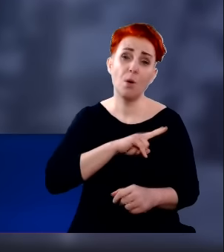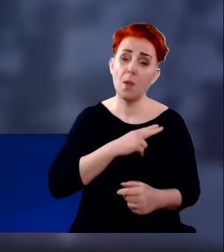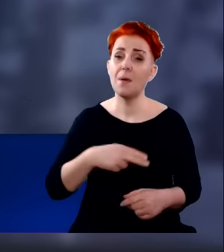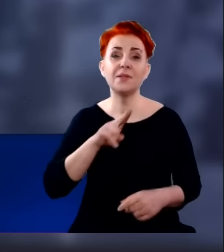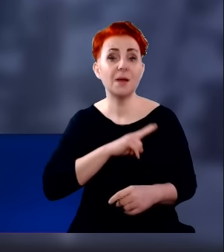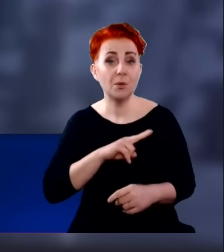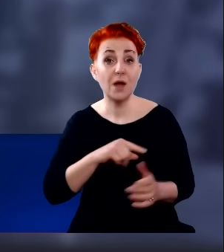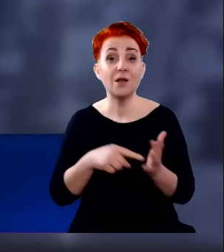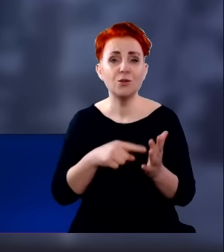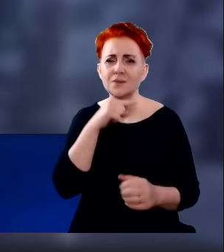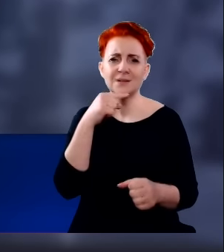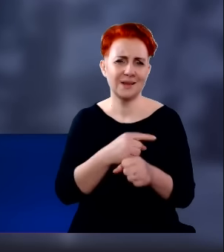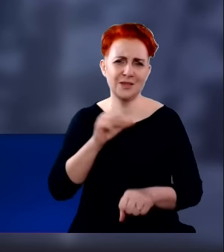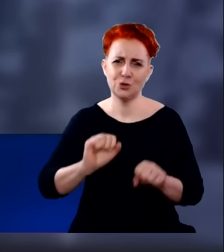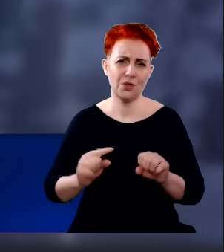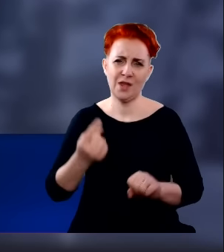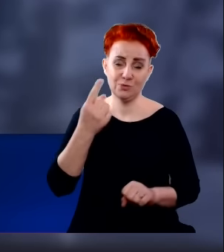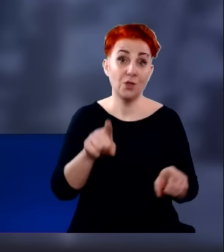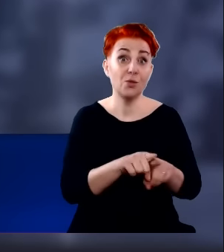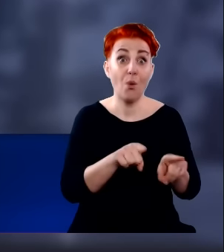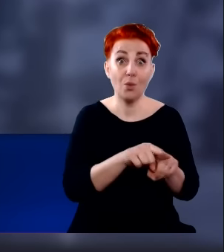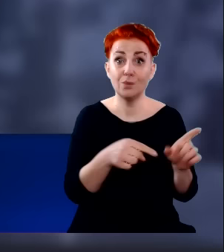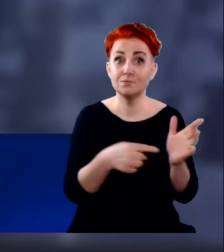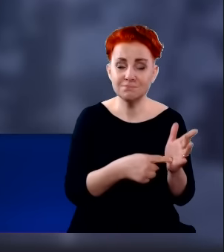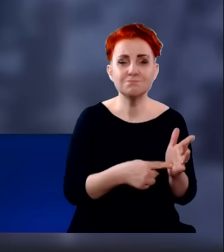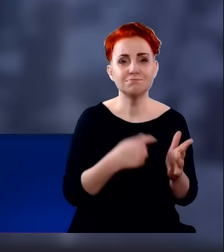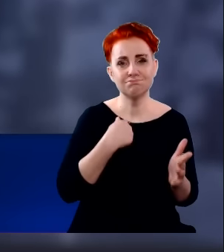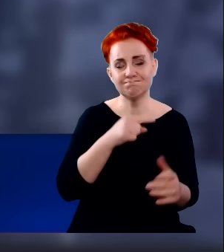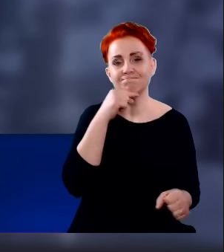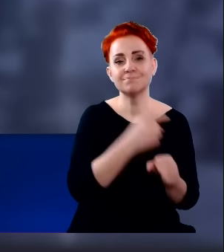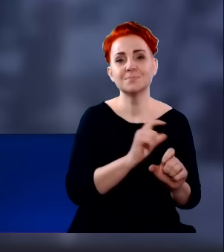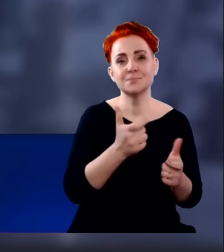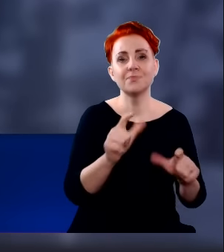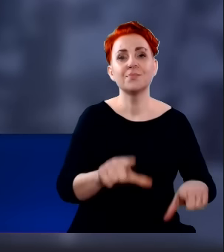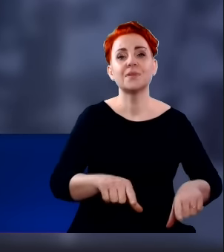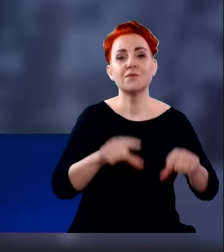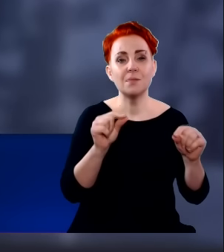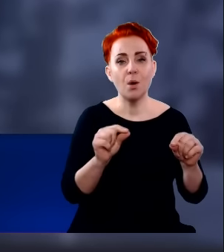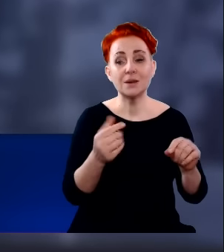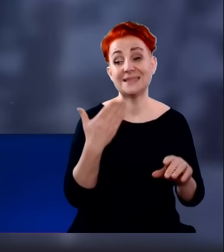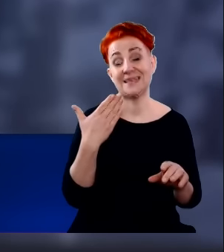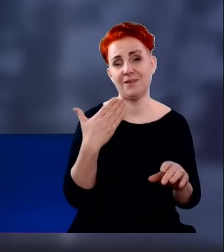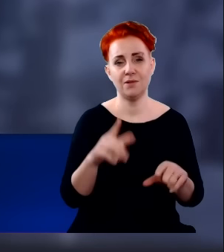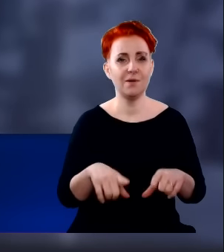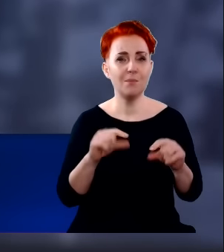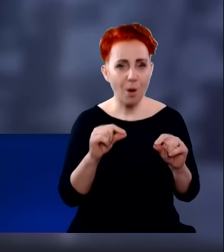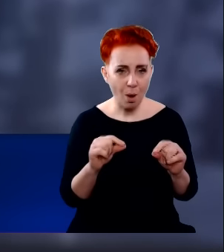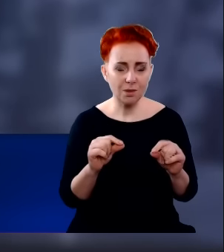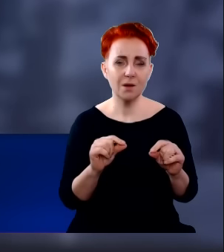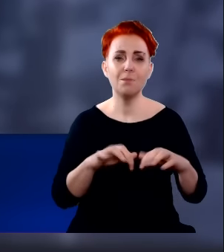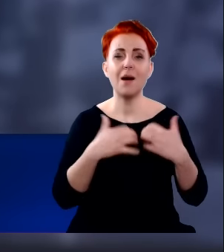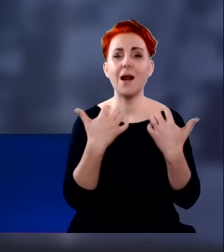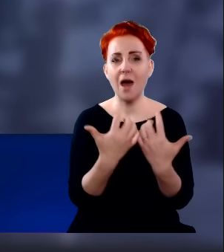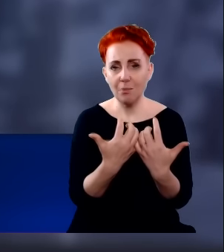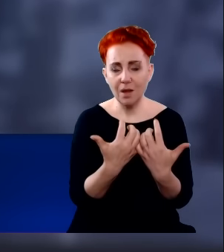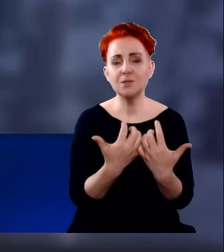Najwyższy wydał. Ta sama izba, nawiasem mówiąc, która orzekała o tym, że wybory, niedawno odbyte wybory do parlamentu,